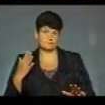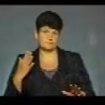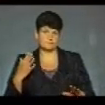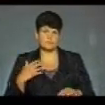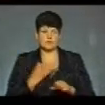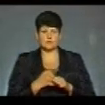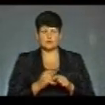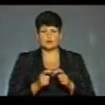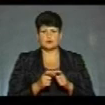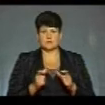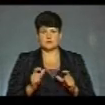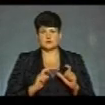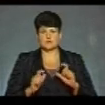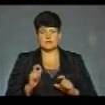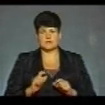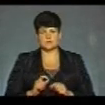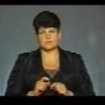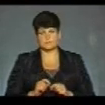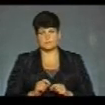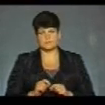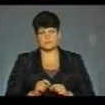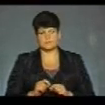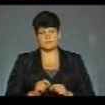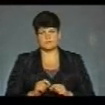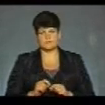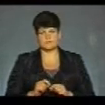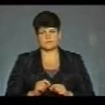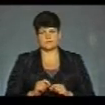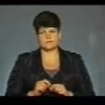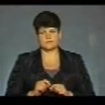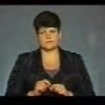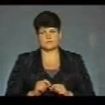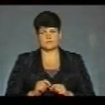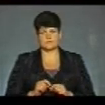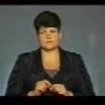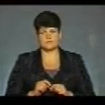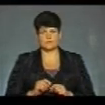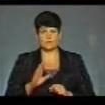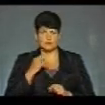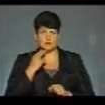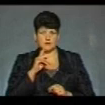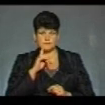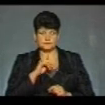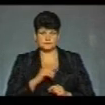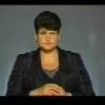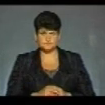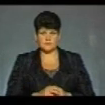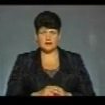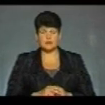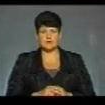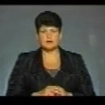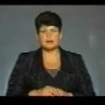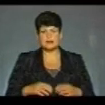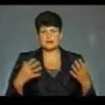Виготовляю карточку студентську. Десь гучніше, думаю, і краще. Начальник відділу